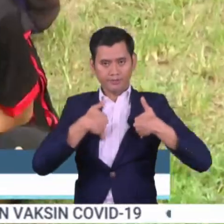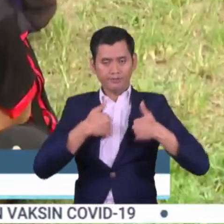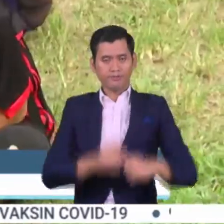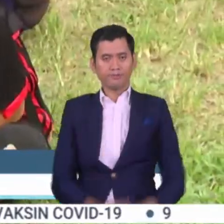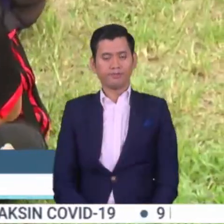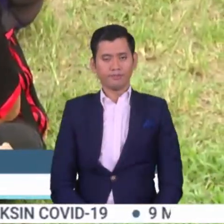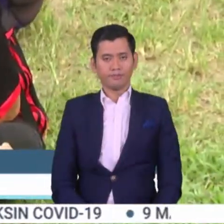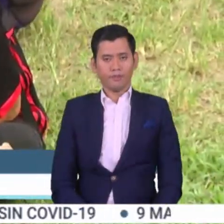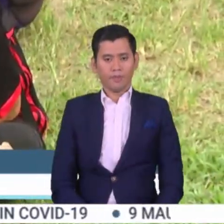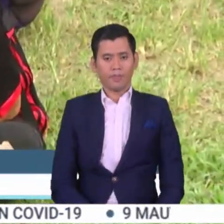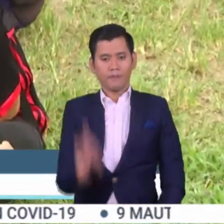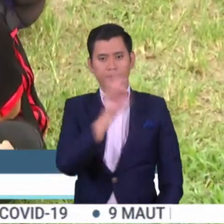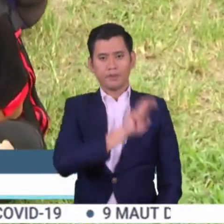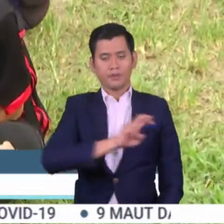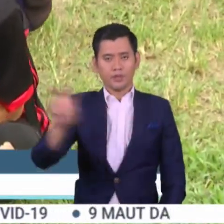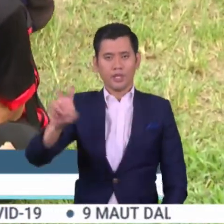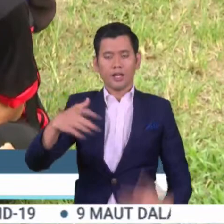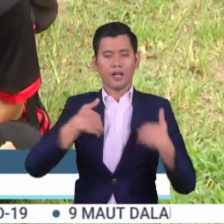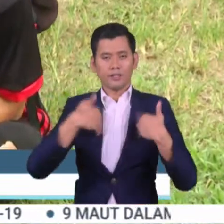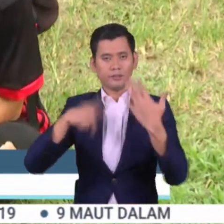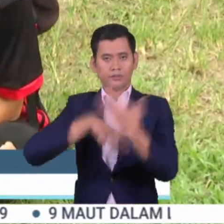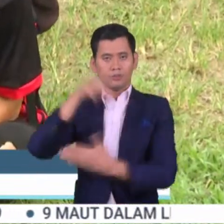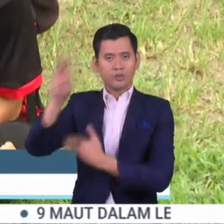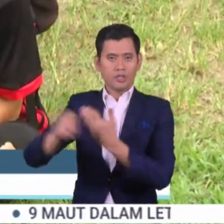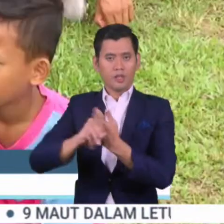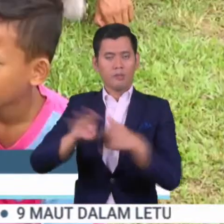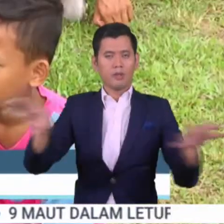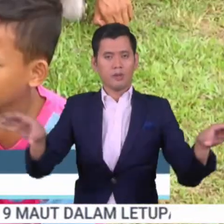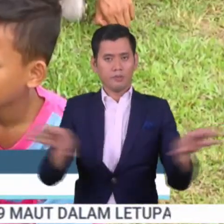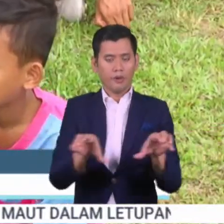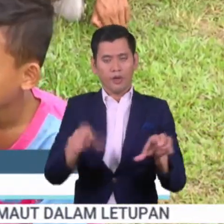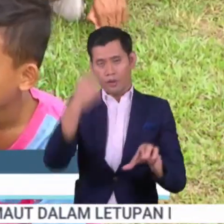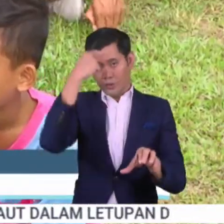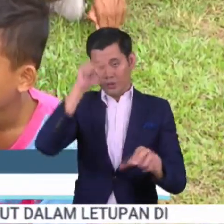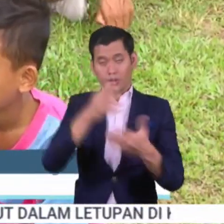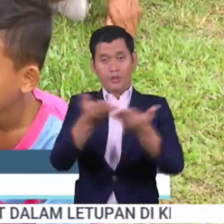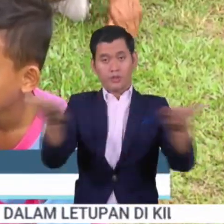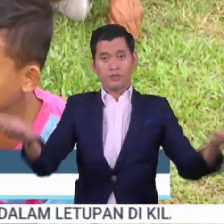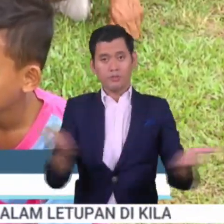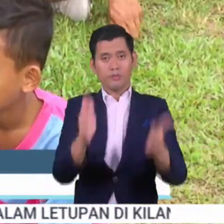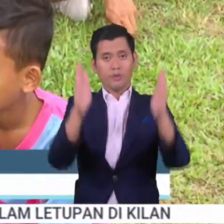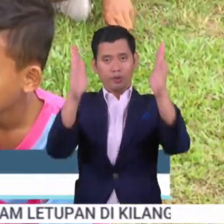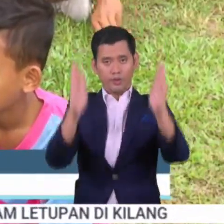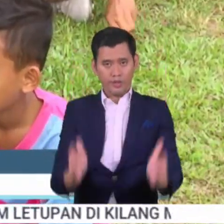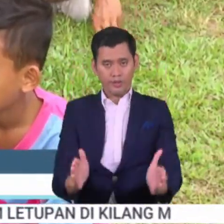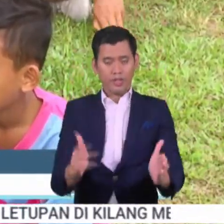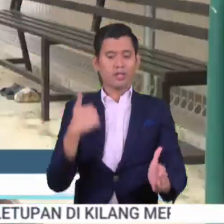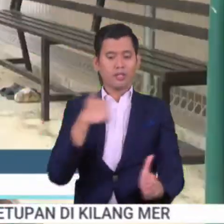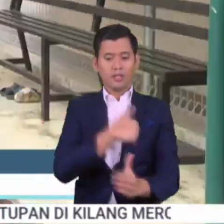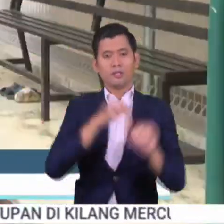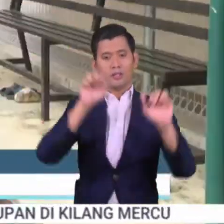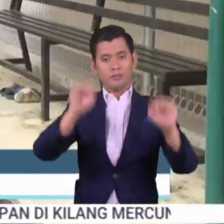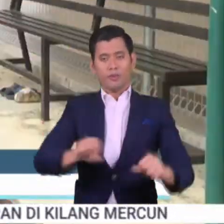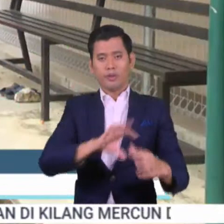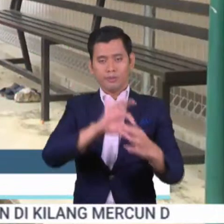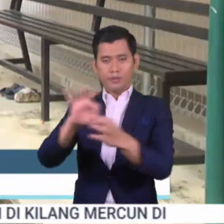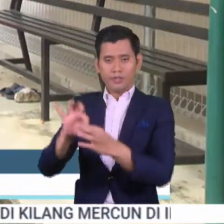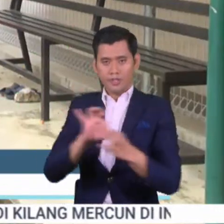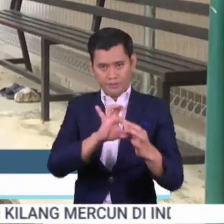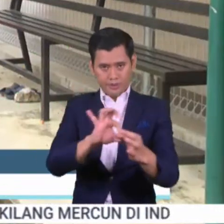badan pusal, banyak program yang dianjurkan bagi penduduk-penduduk setempat dapat kita bersama-sama